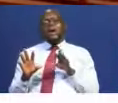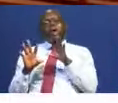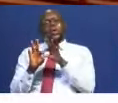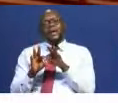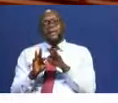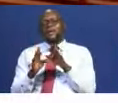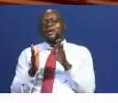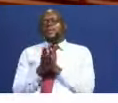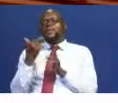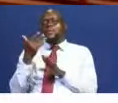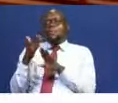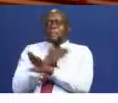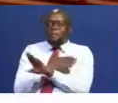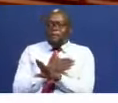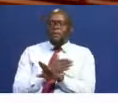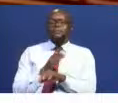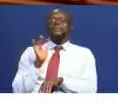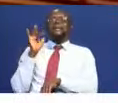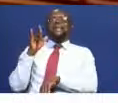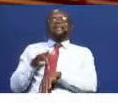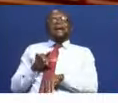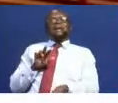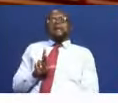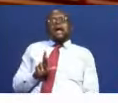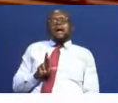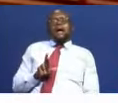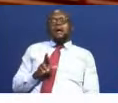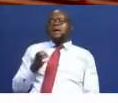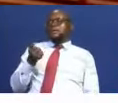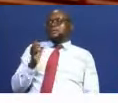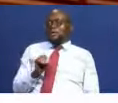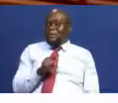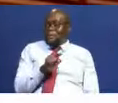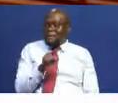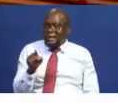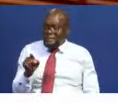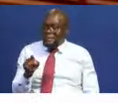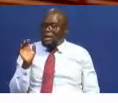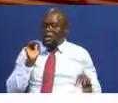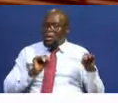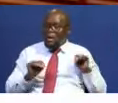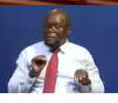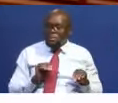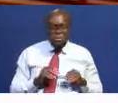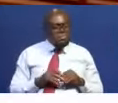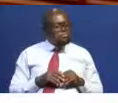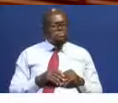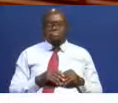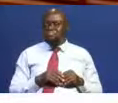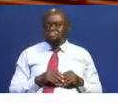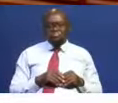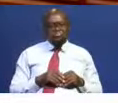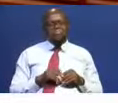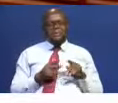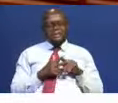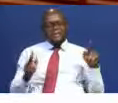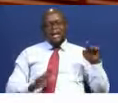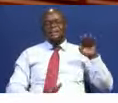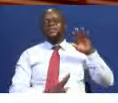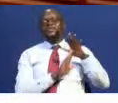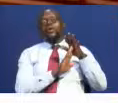connected na nani kabla hawajamgusa. Kwa hivyo haya mambo ya ufisadi yanaanzishwa huko